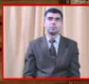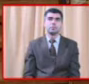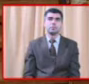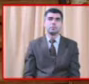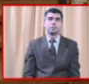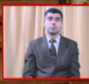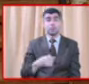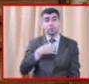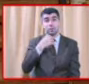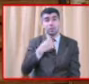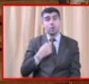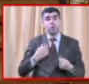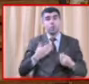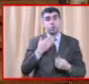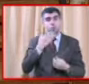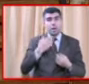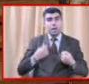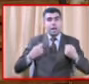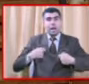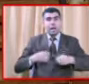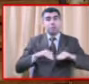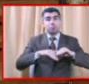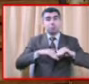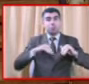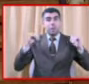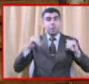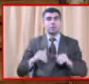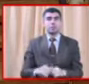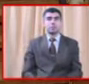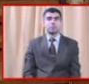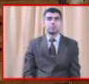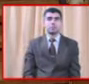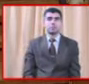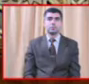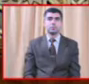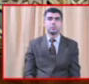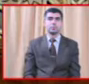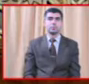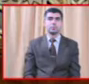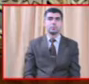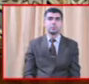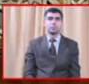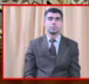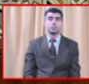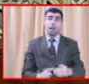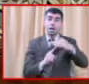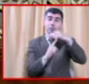شكرا السيد الرئيس. غير من خلال الجلسة الأخيرة، عفوا سيدنا، كاين نقطة نظام.